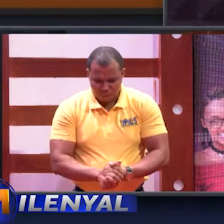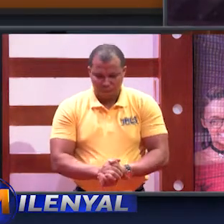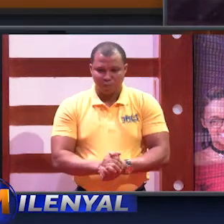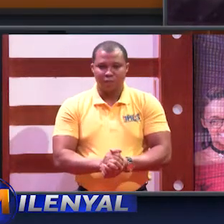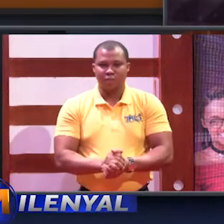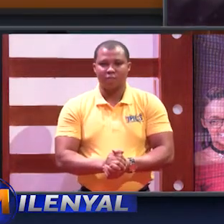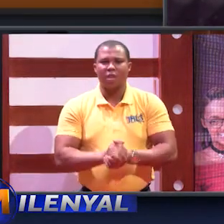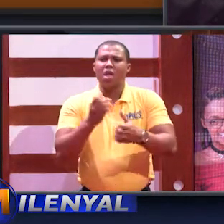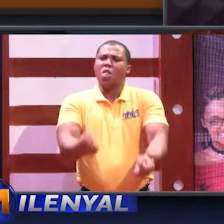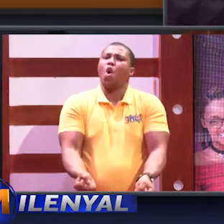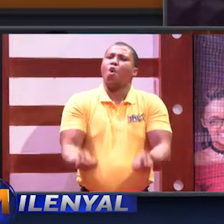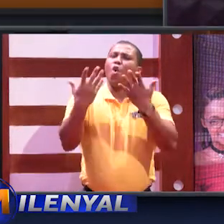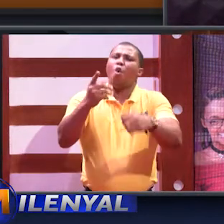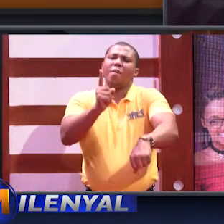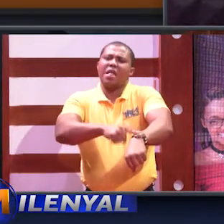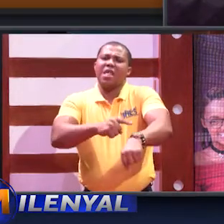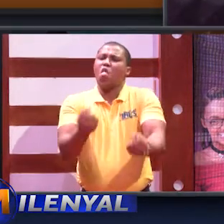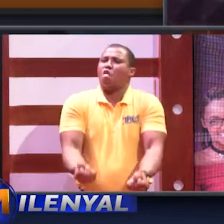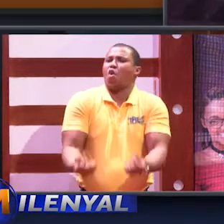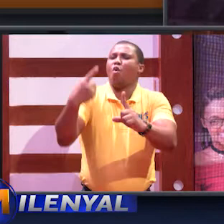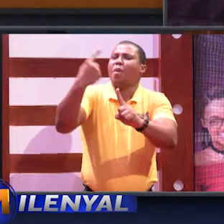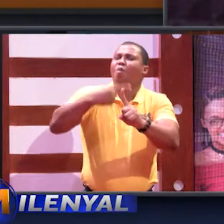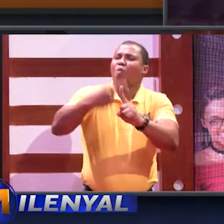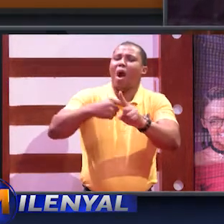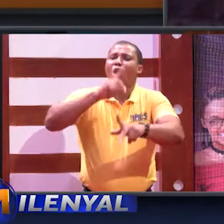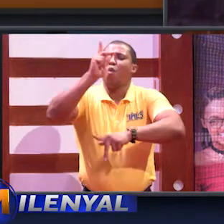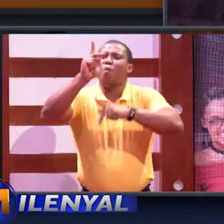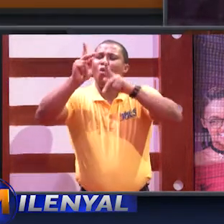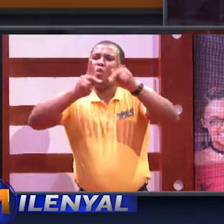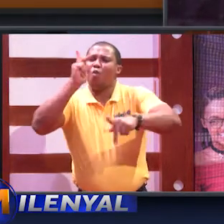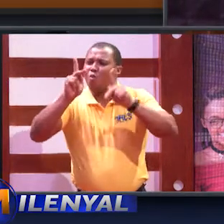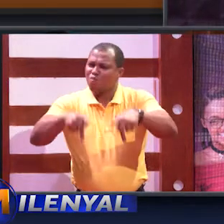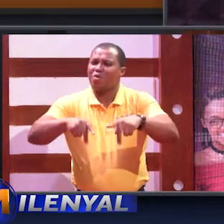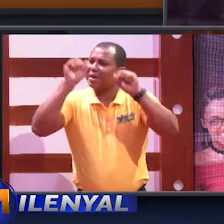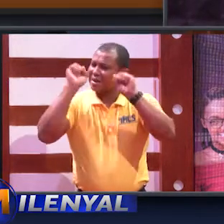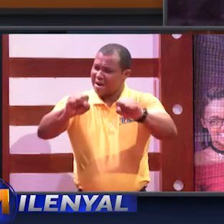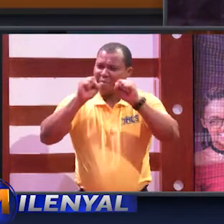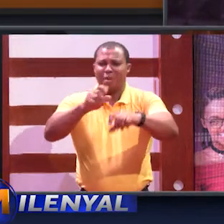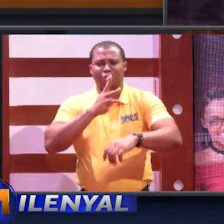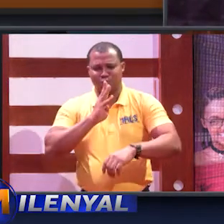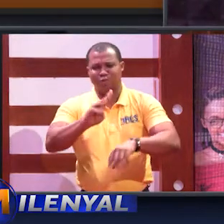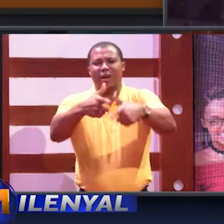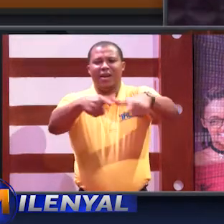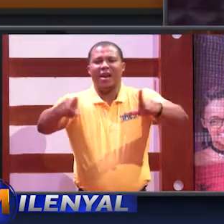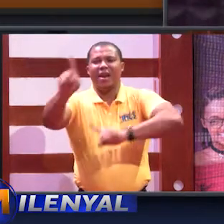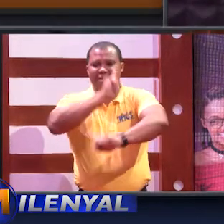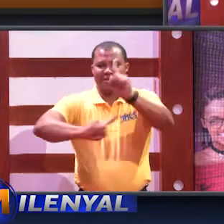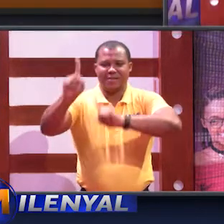mardi, dans combien de temps ou du moins dans combien de mois il y a un monde qui a parlé langue des signes? Merci.